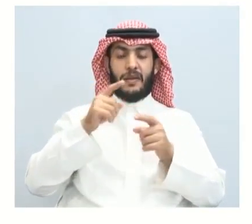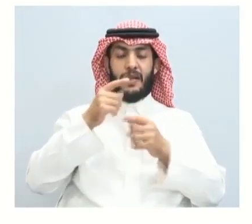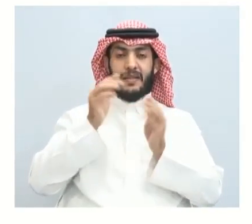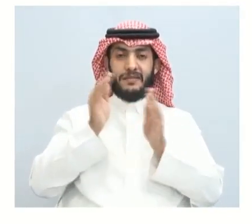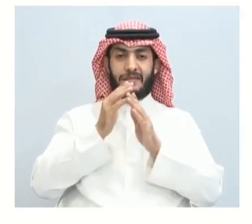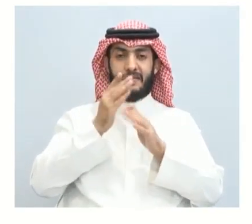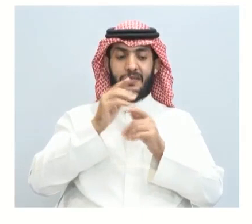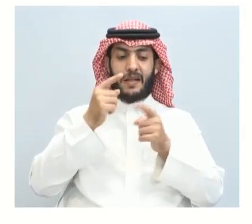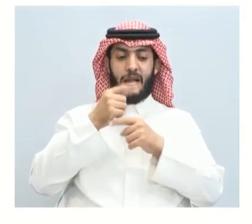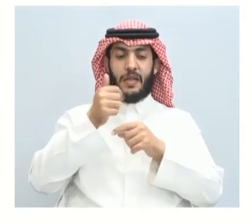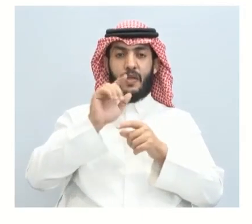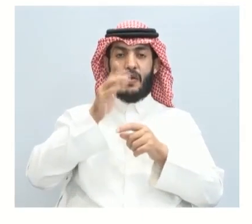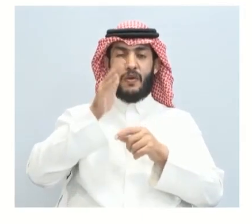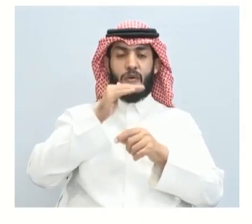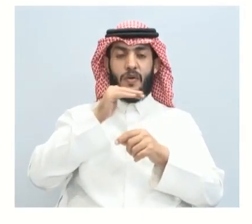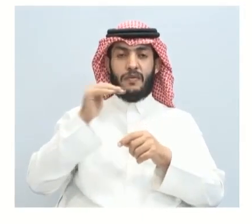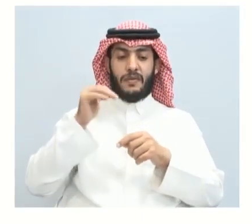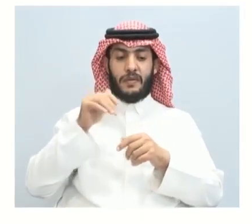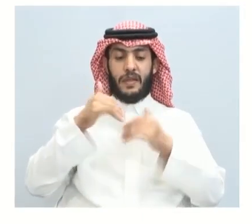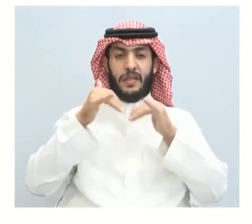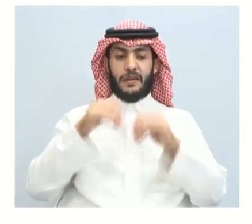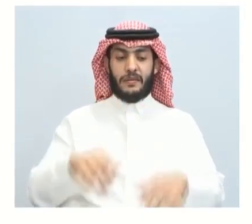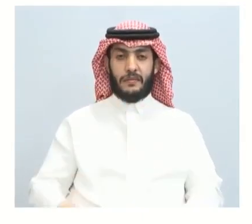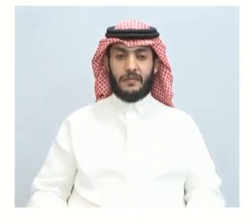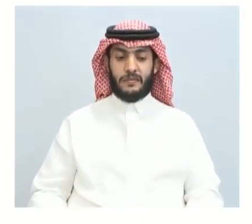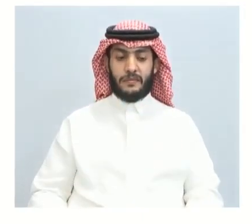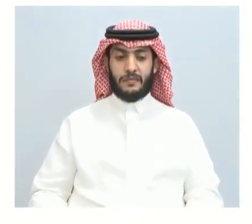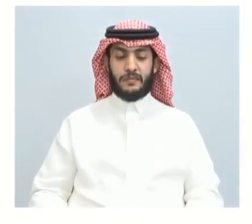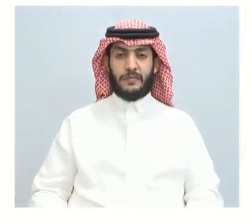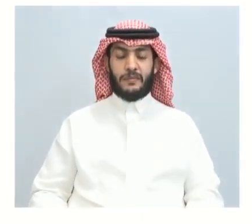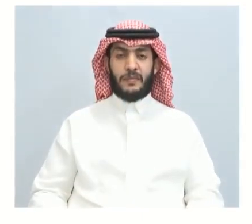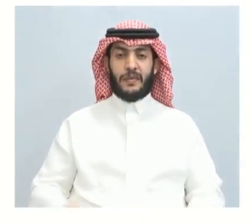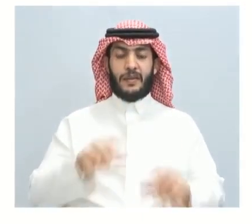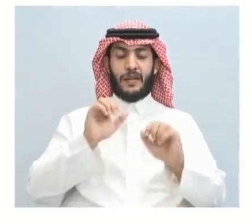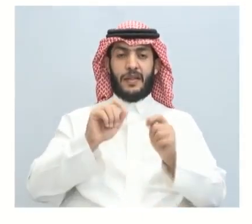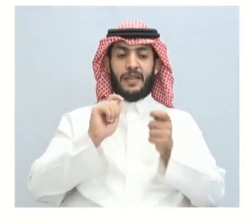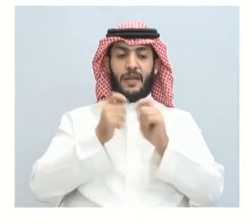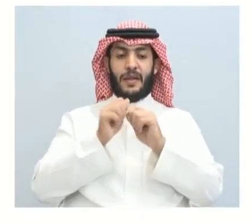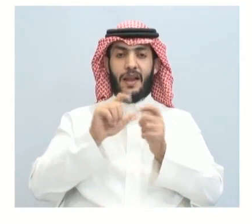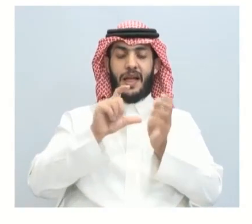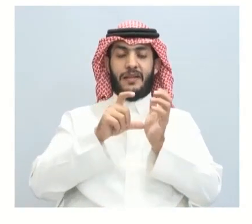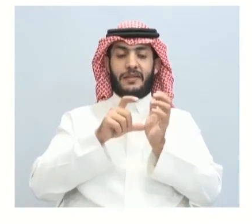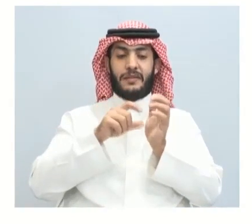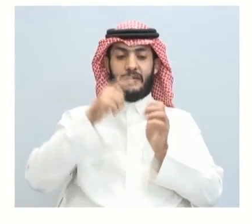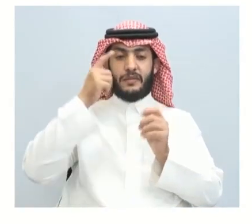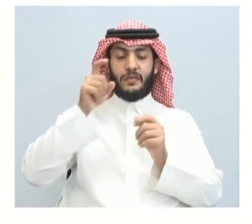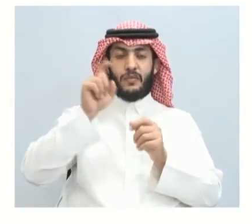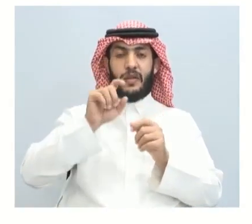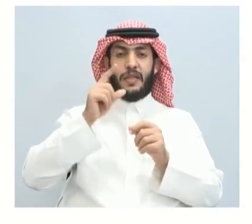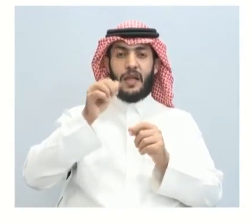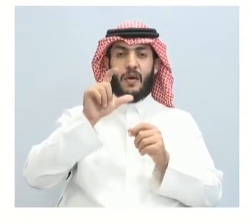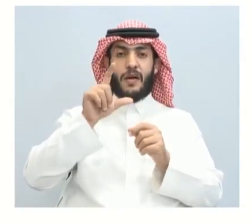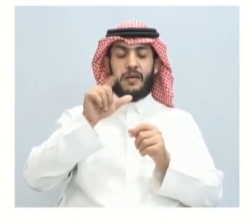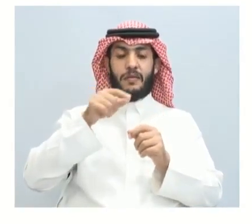وطبعا حيكون افقي بهذه الصوره اذا هذا بالنسبه للتحويلات الهندسيه لو جاب لي عده دوال